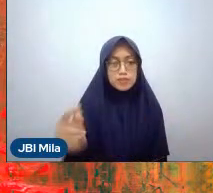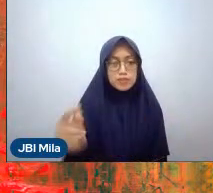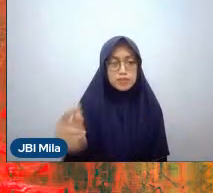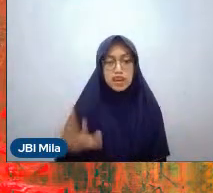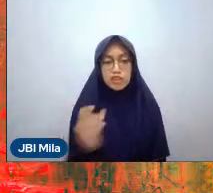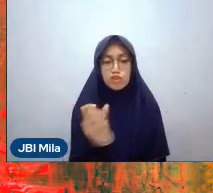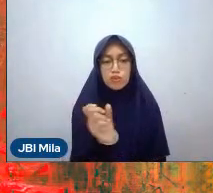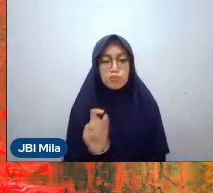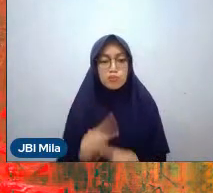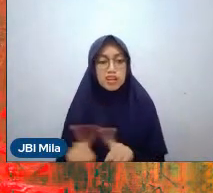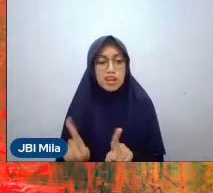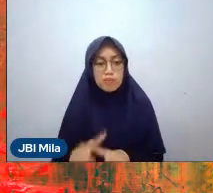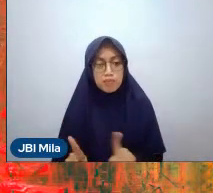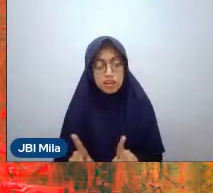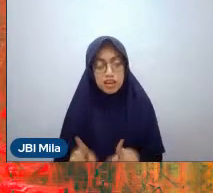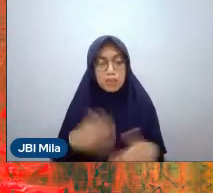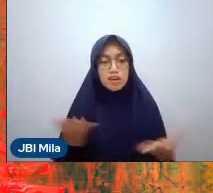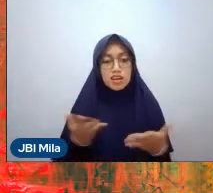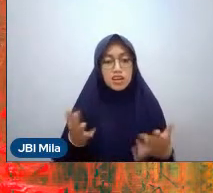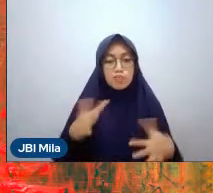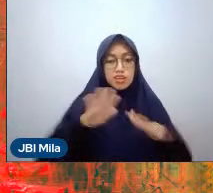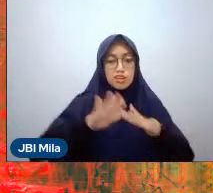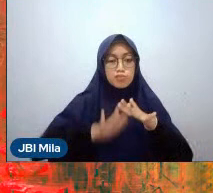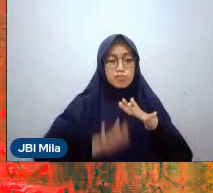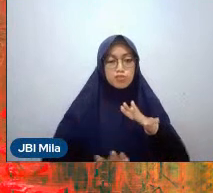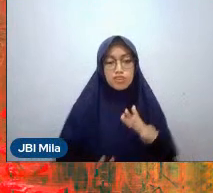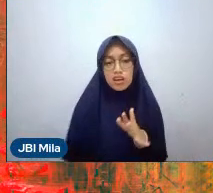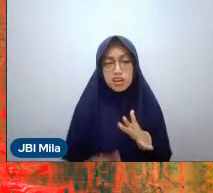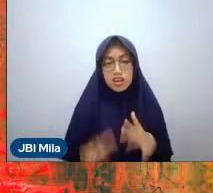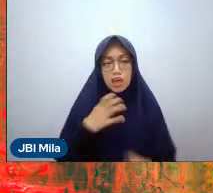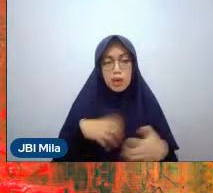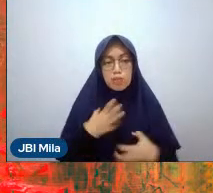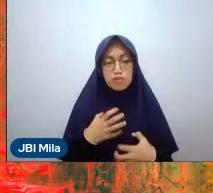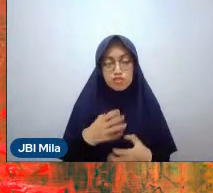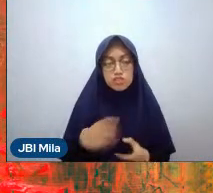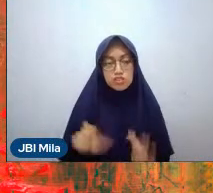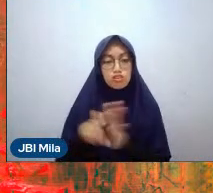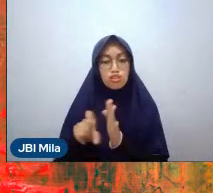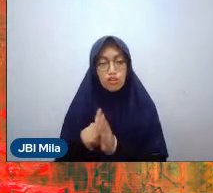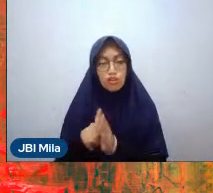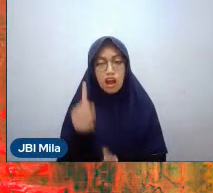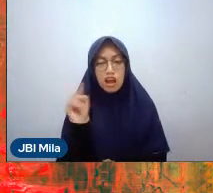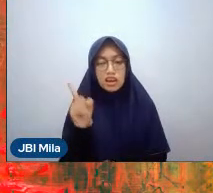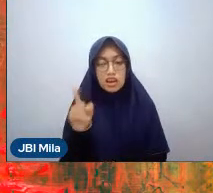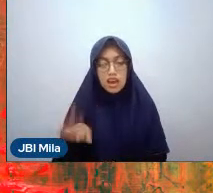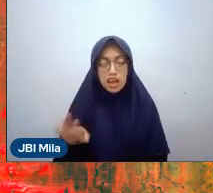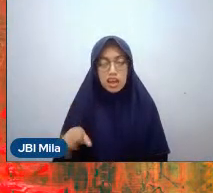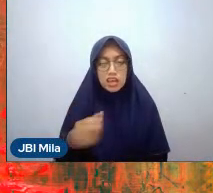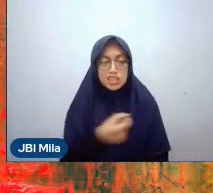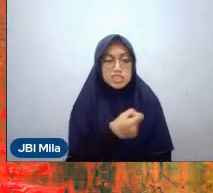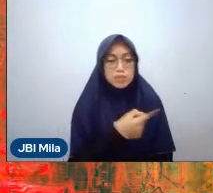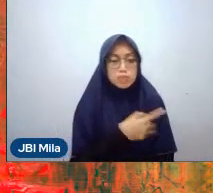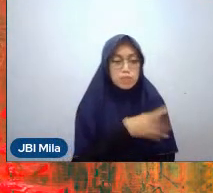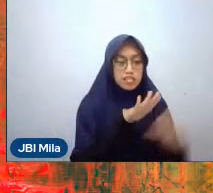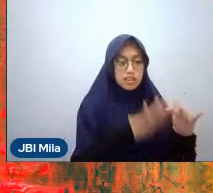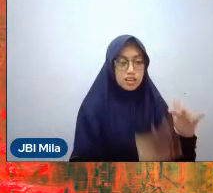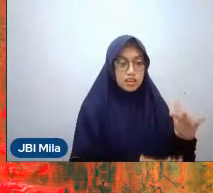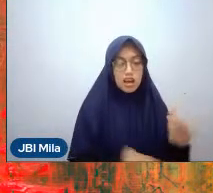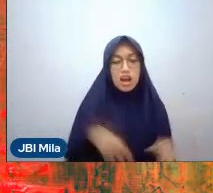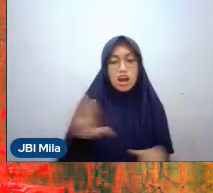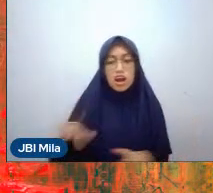cara dia untuk mengatasi ya, meredakan emosinya itu akan berbeda. Ada yang tipenya cepat, ada yang tipenya lama. Itu tergantung